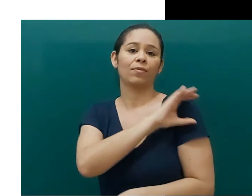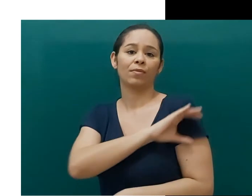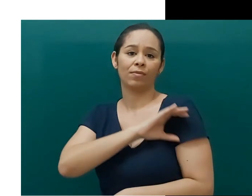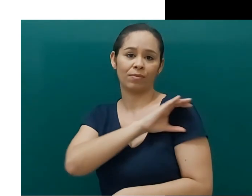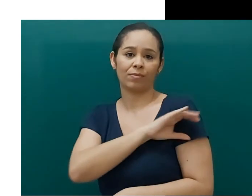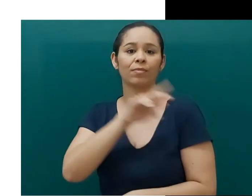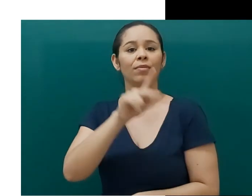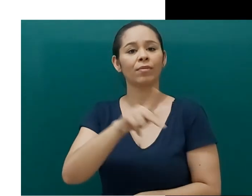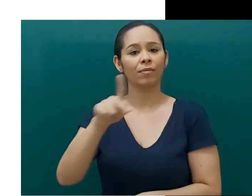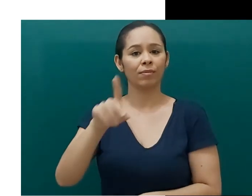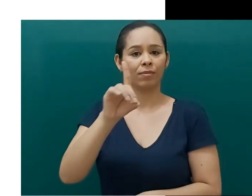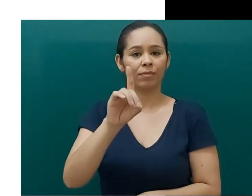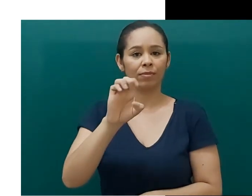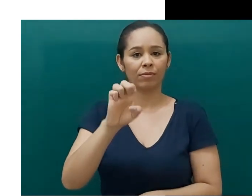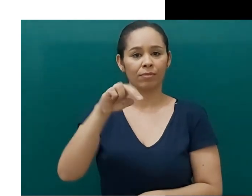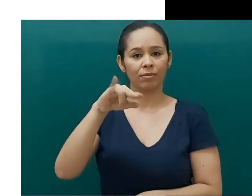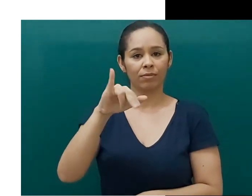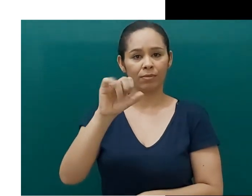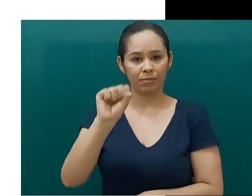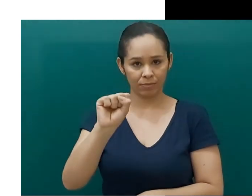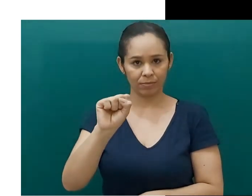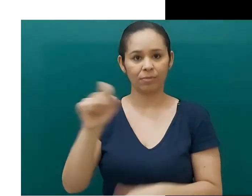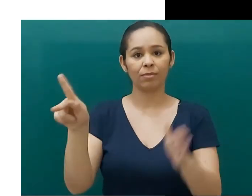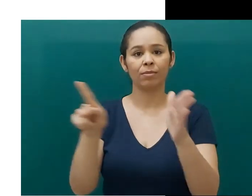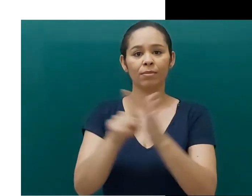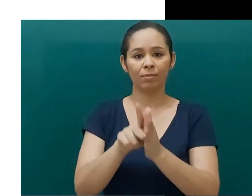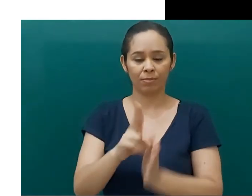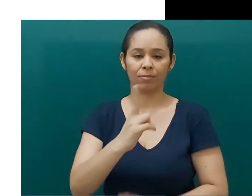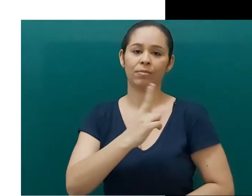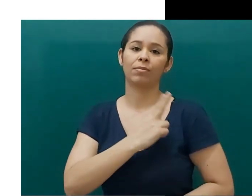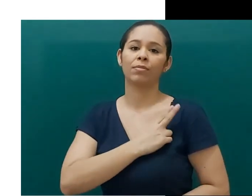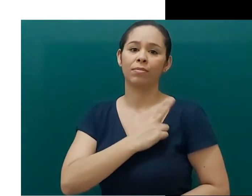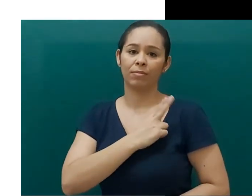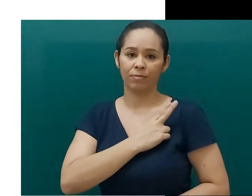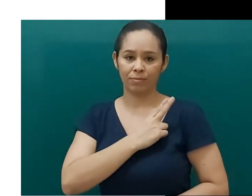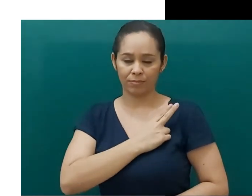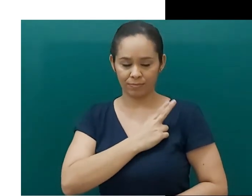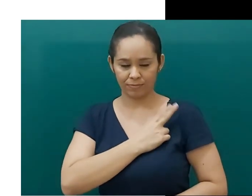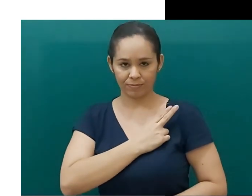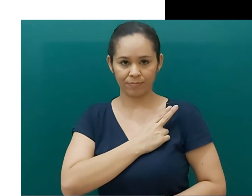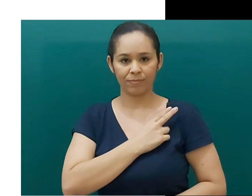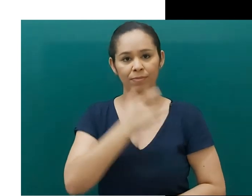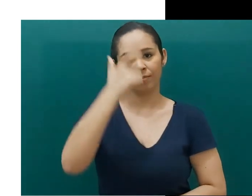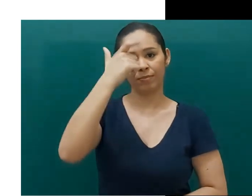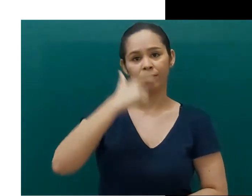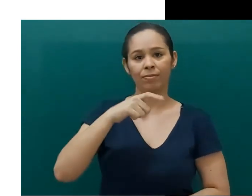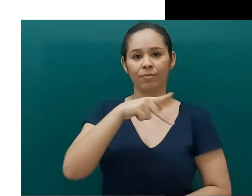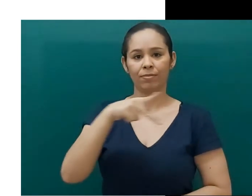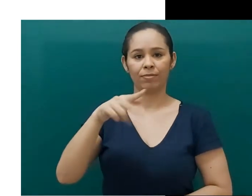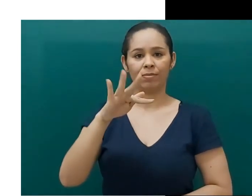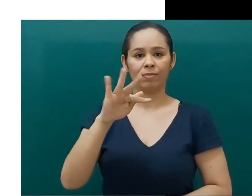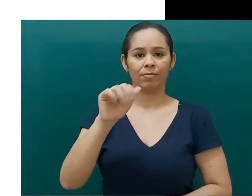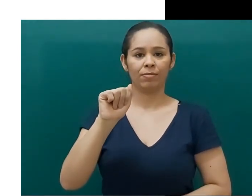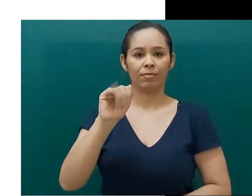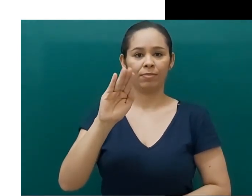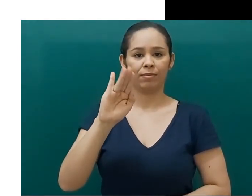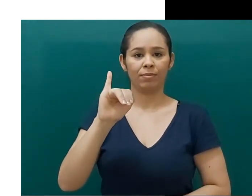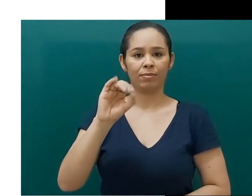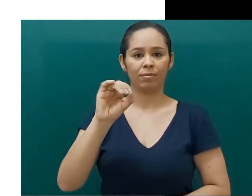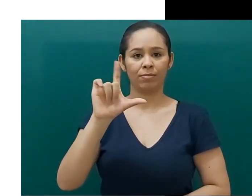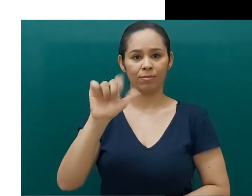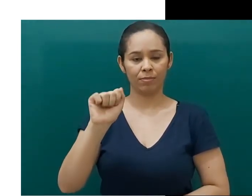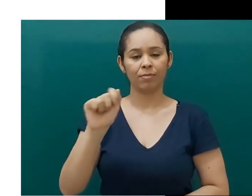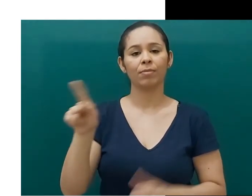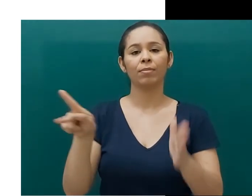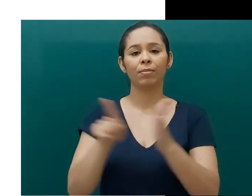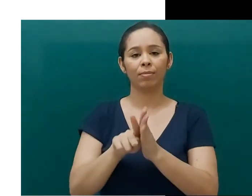coordenado pelo professor Denis Silva Reis, da Universidade Federal do Acre. Eu sou a professora Fabiola Reis,